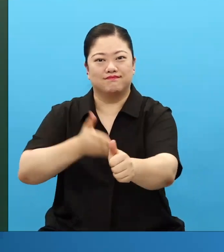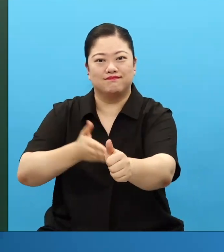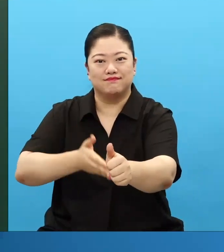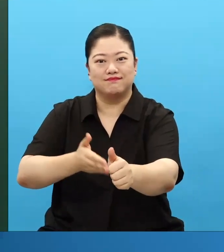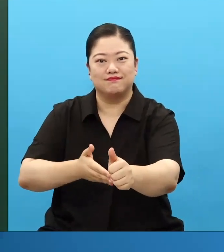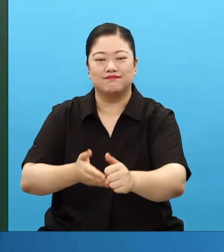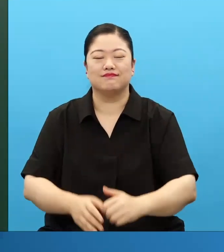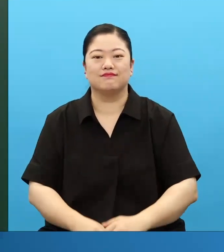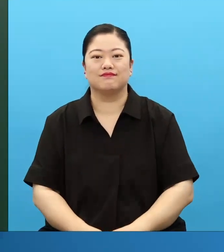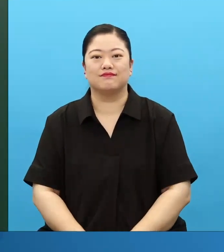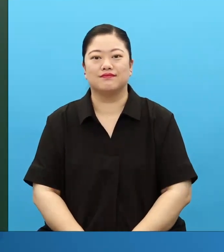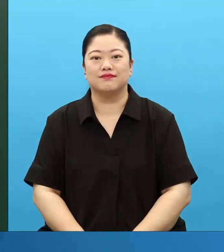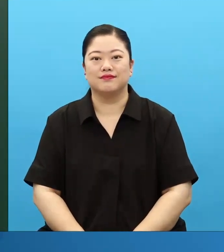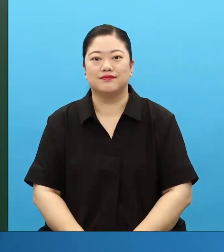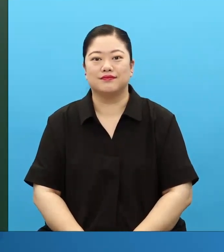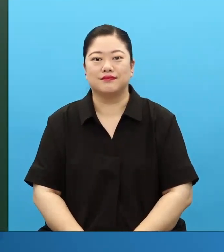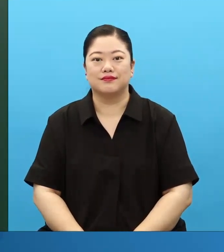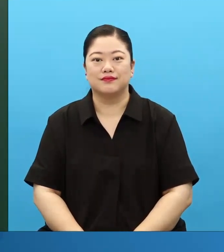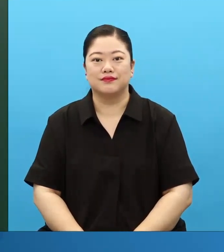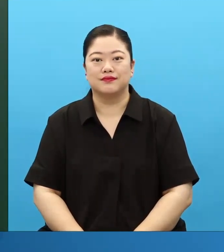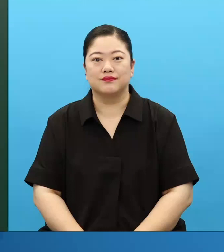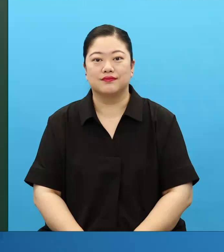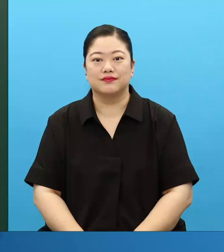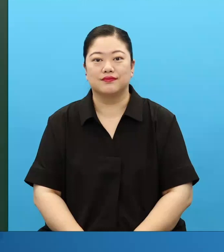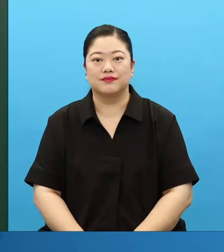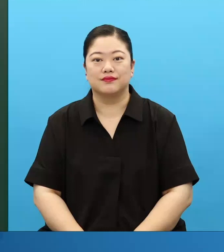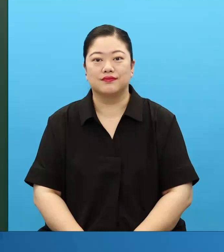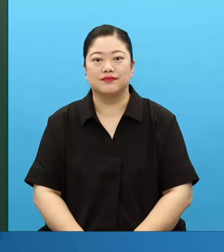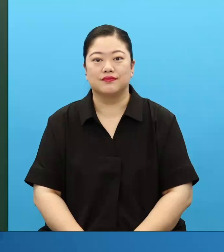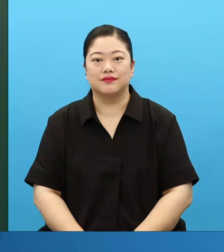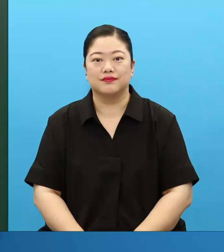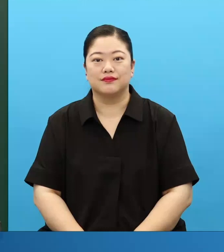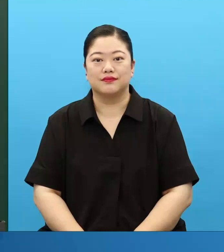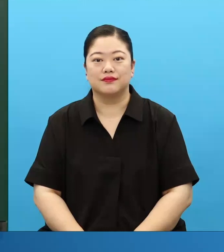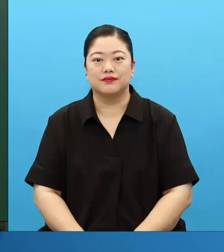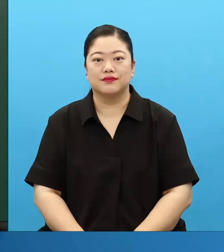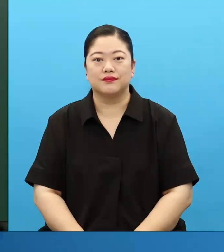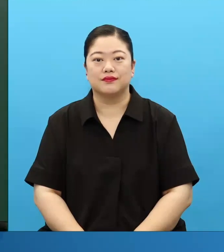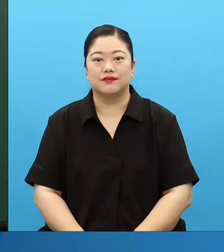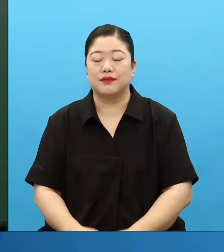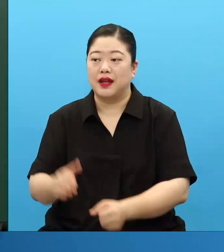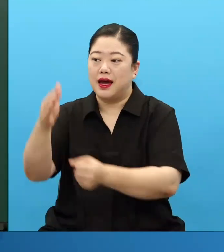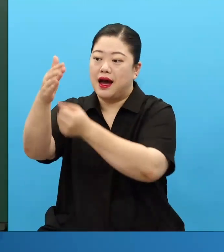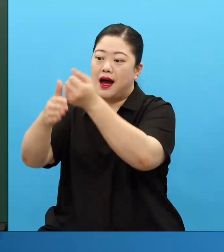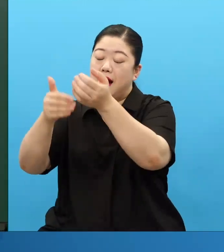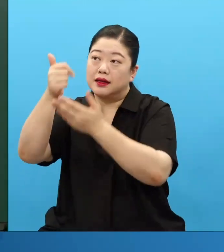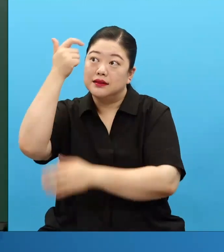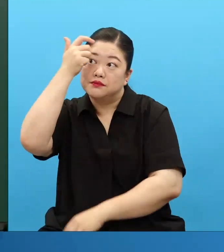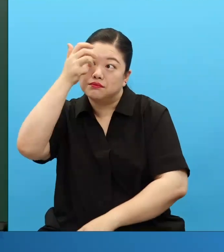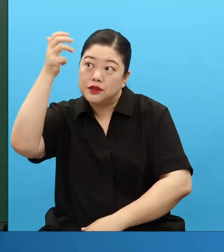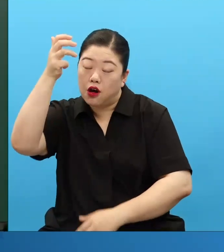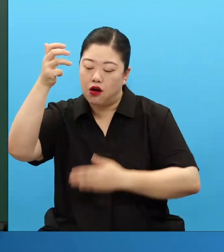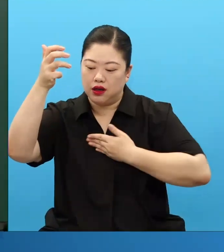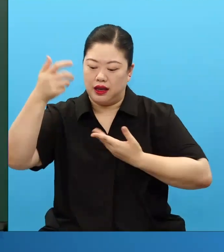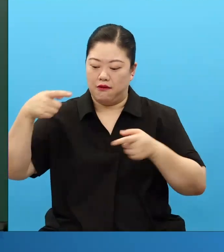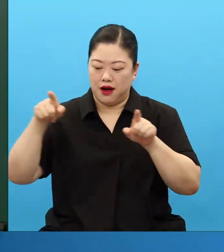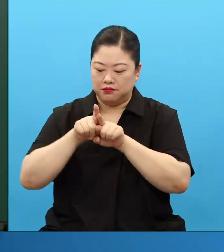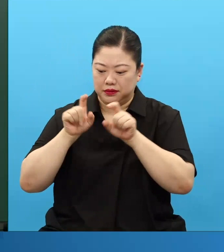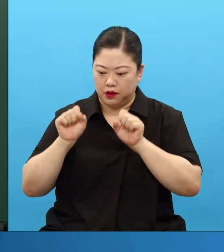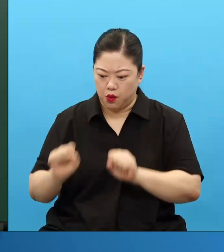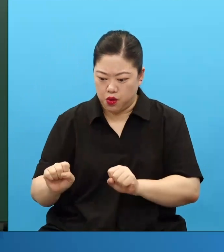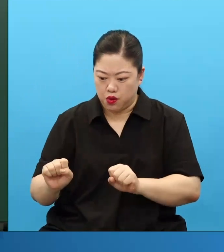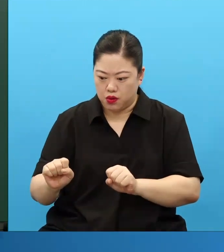이 기도를 계속 하다 보면 응답부터 옵니다. Then as you continue to pray this prayer, answers come first.